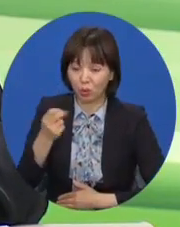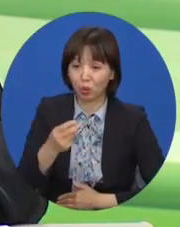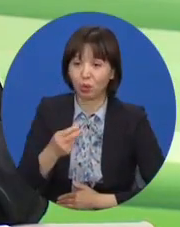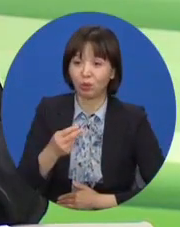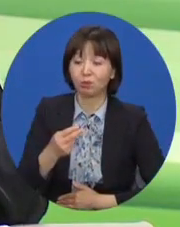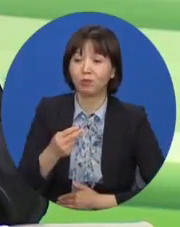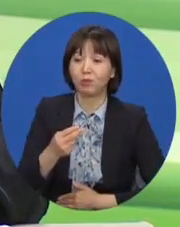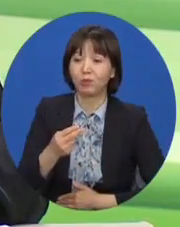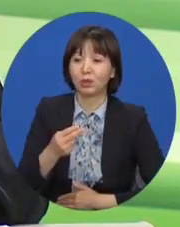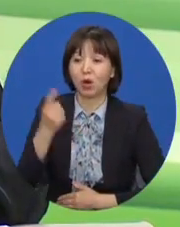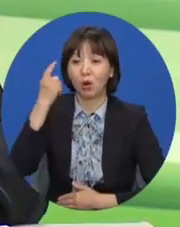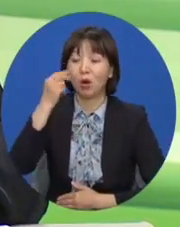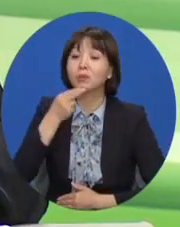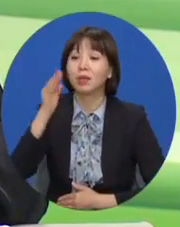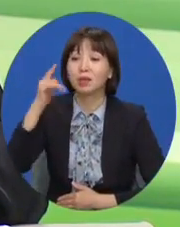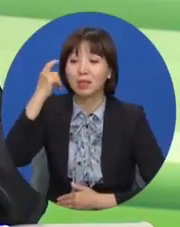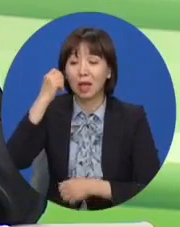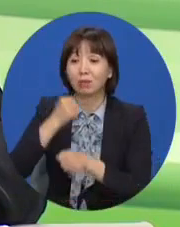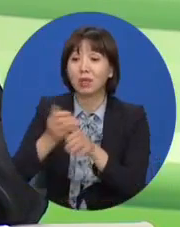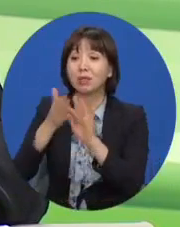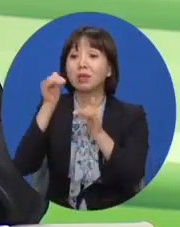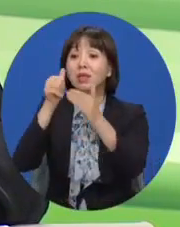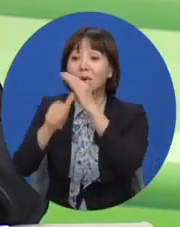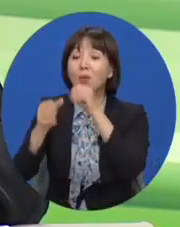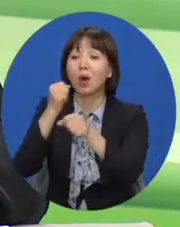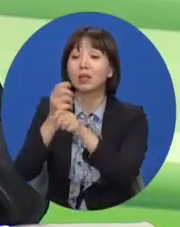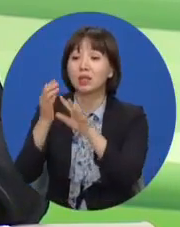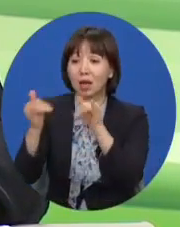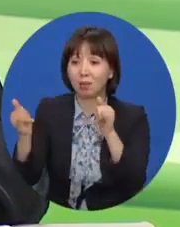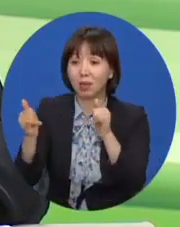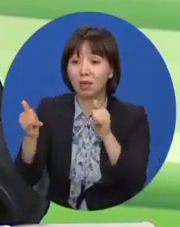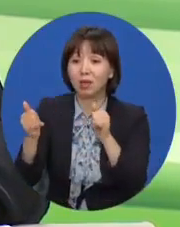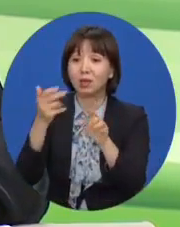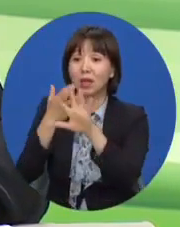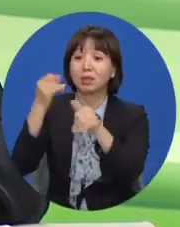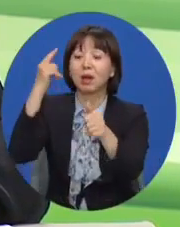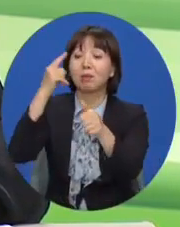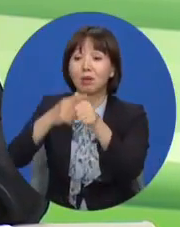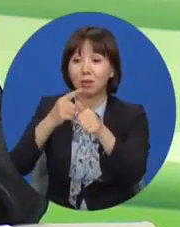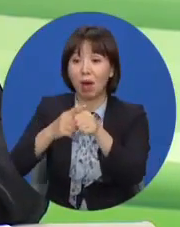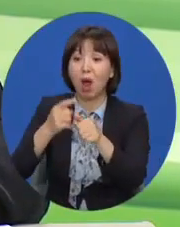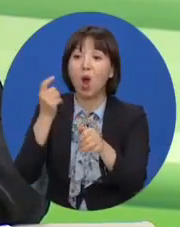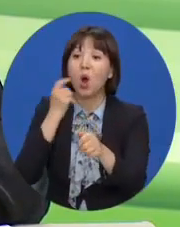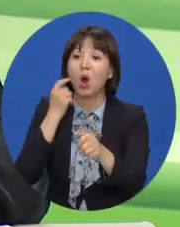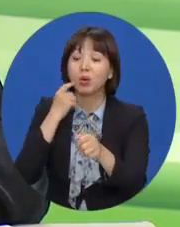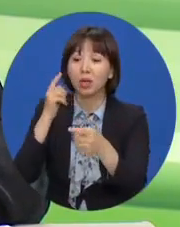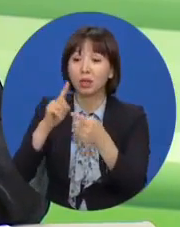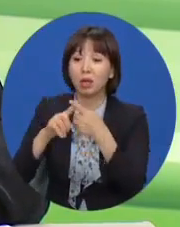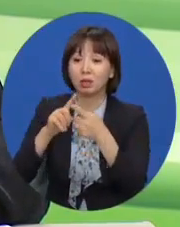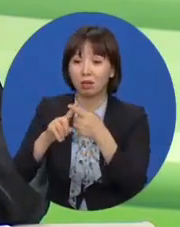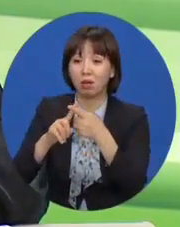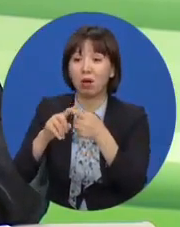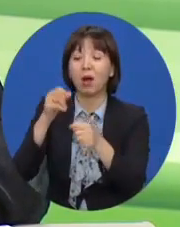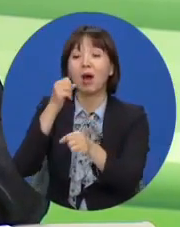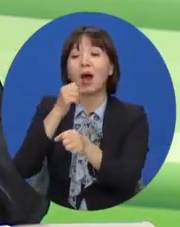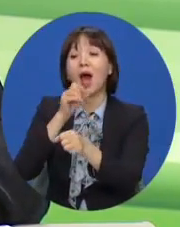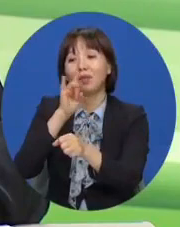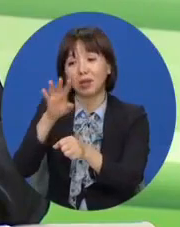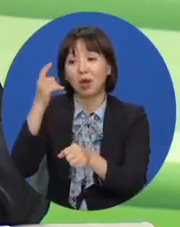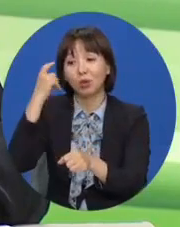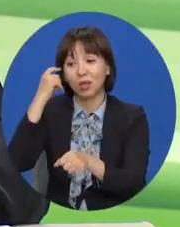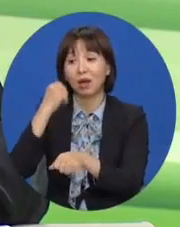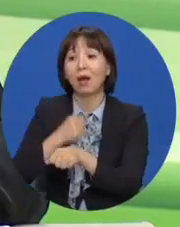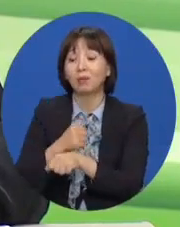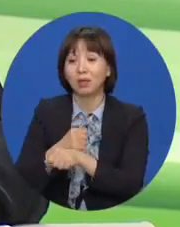저는 생각합니다. 시민을 대표한다는 사람이 남을 비방하거나 또 허위사실을 유포해서도 안 된다고 생각을